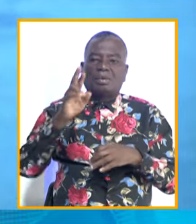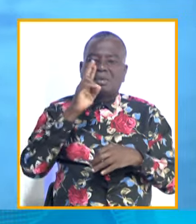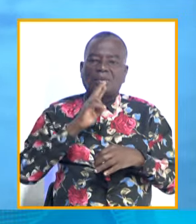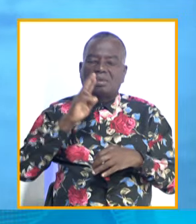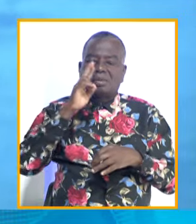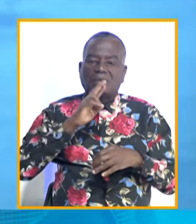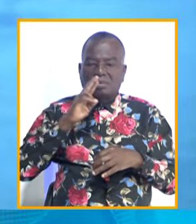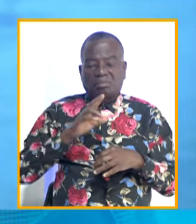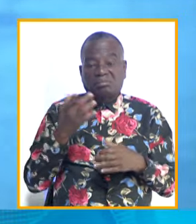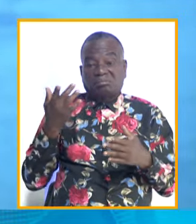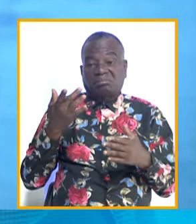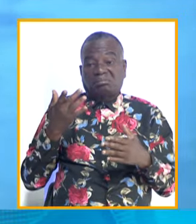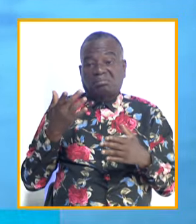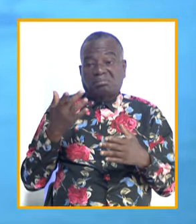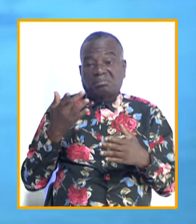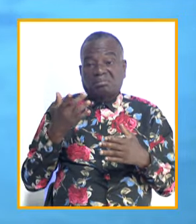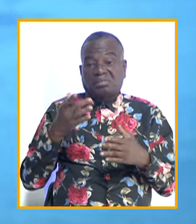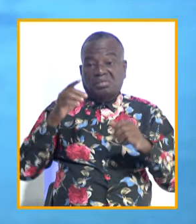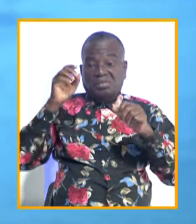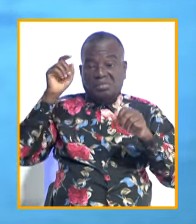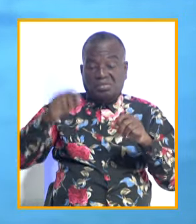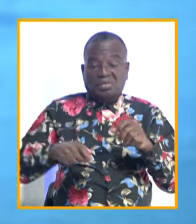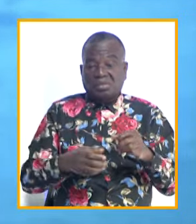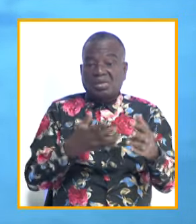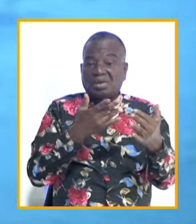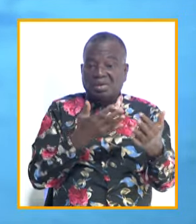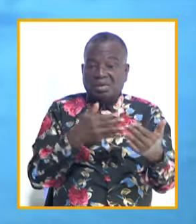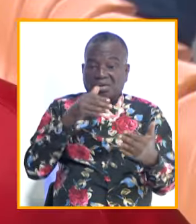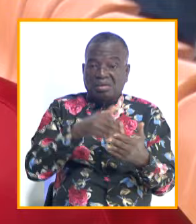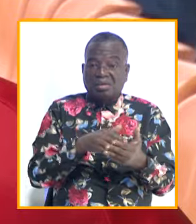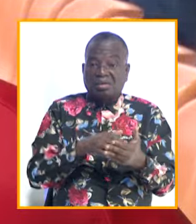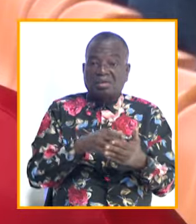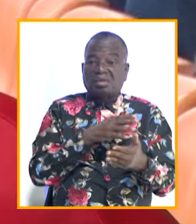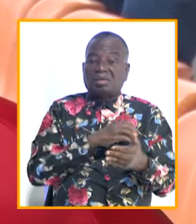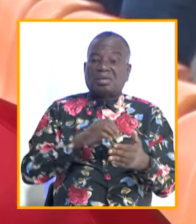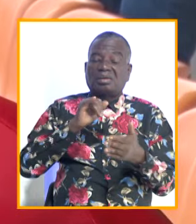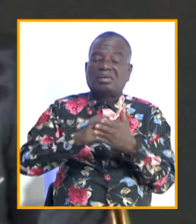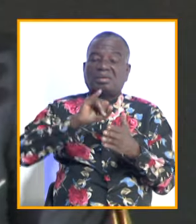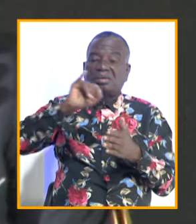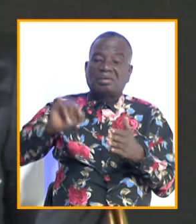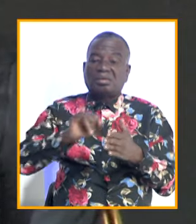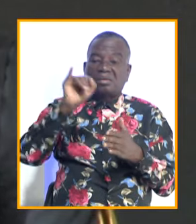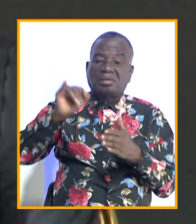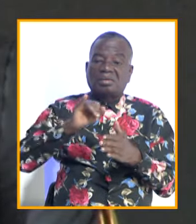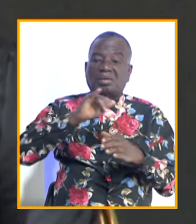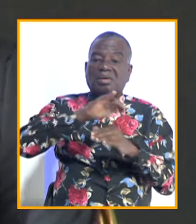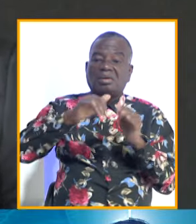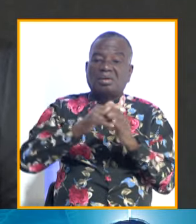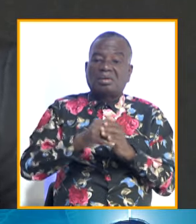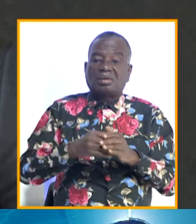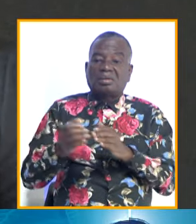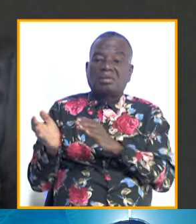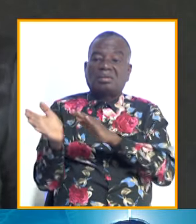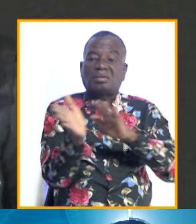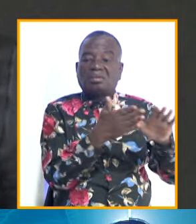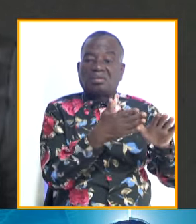football ivoirien, d'autres termes la Ligue 1, puisque ce jeudi, le TAS, le tribunal arbitral du sport, a tout simplement rejeté donc